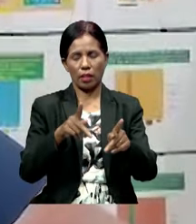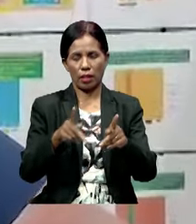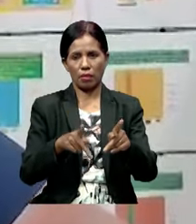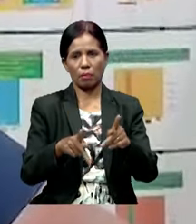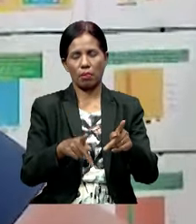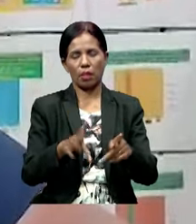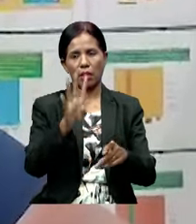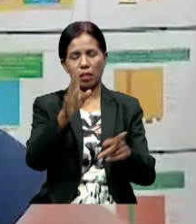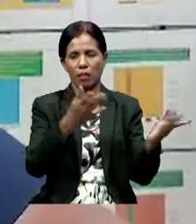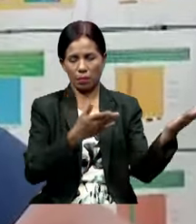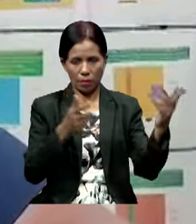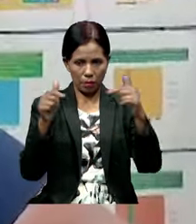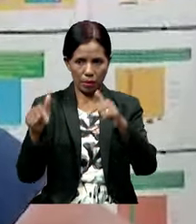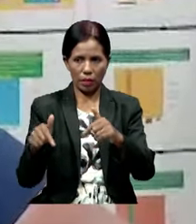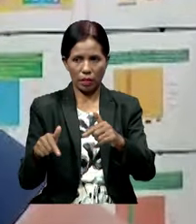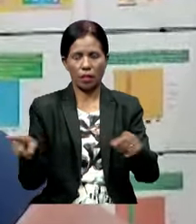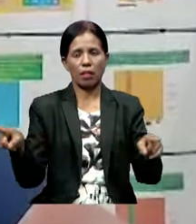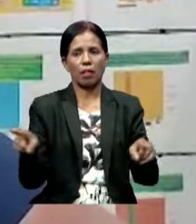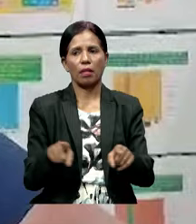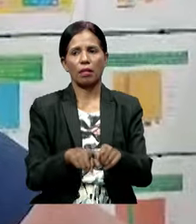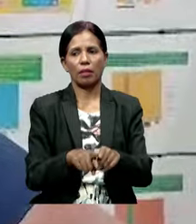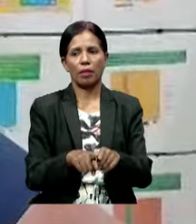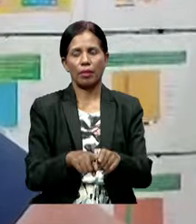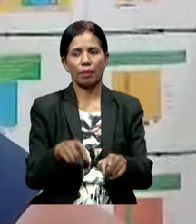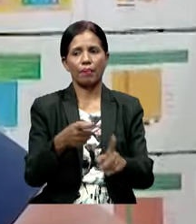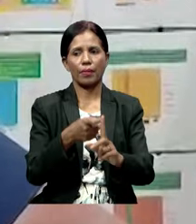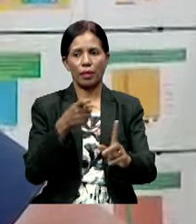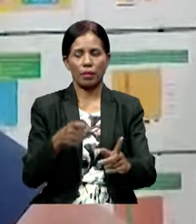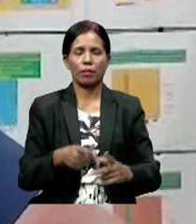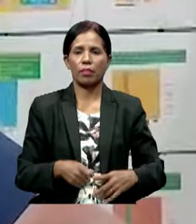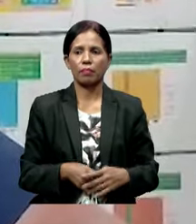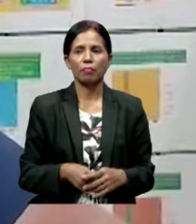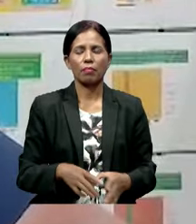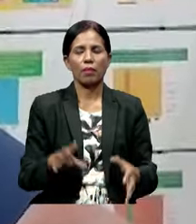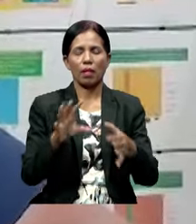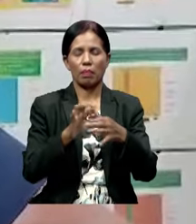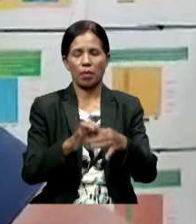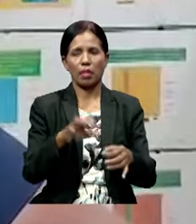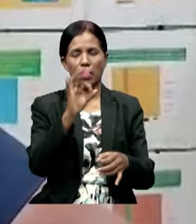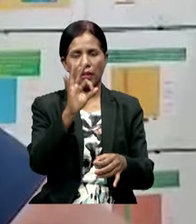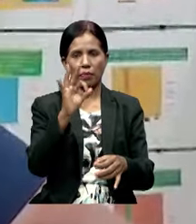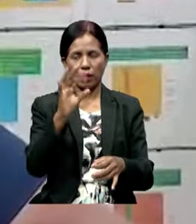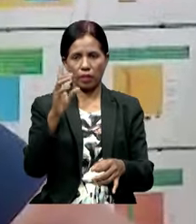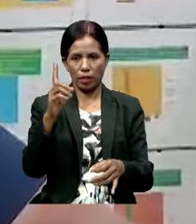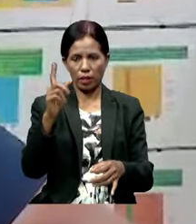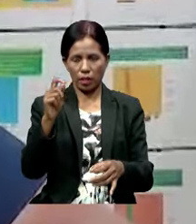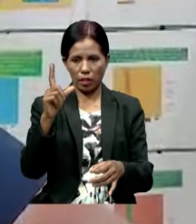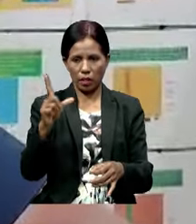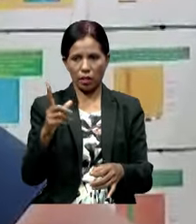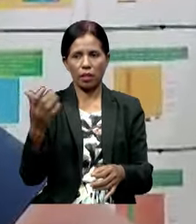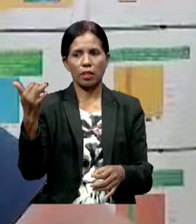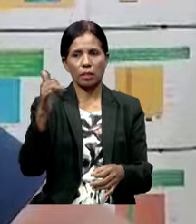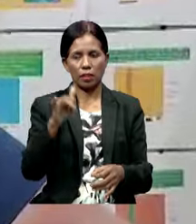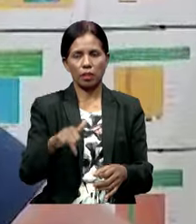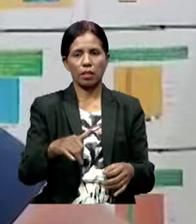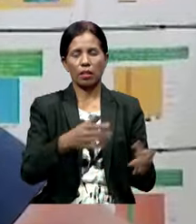nebe makmai hanesang visual ho si membro FABTL niya. Sira nebe